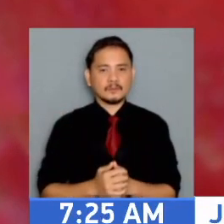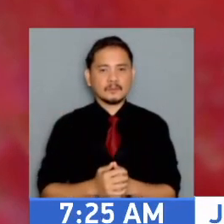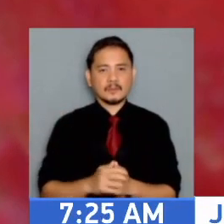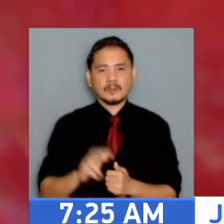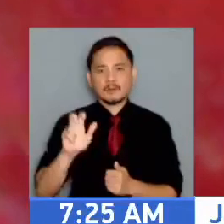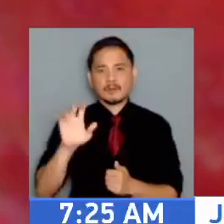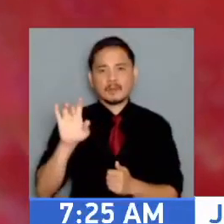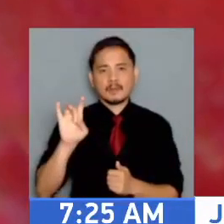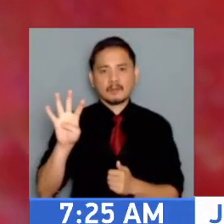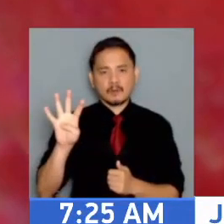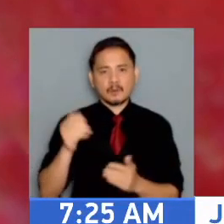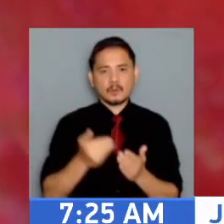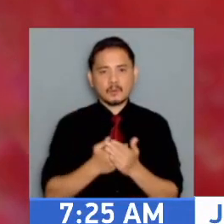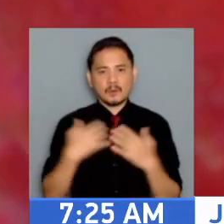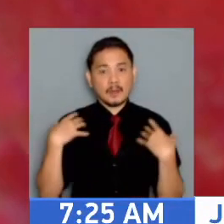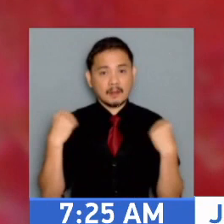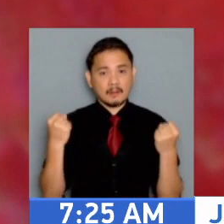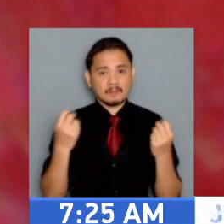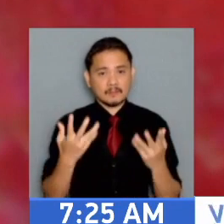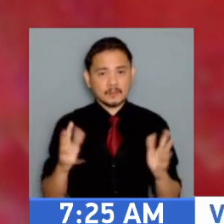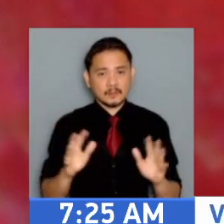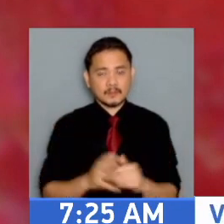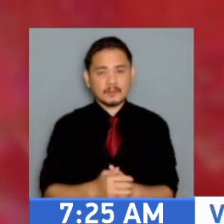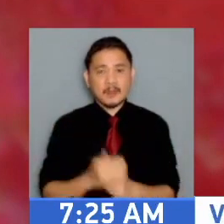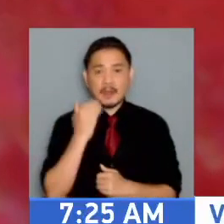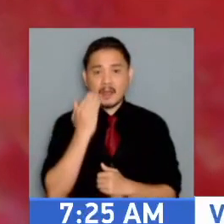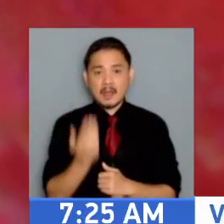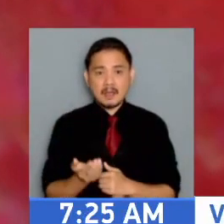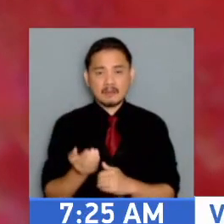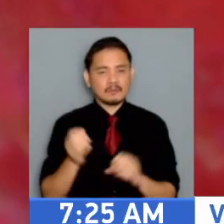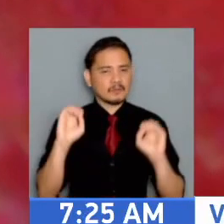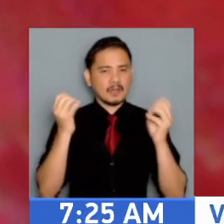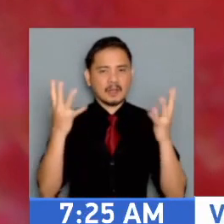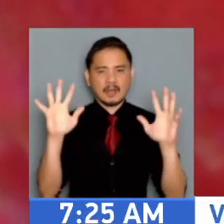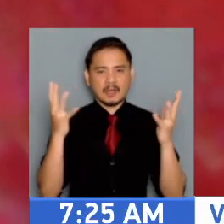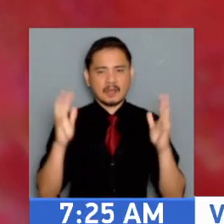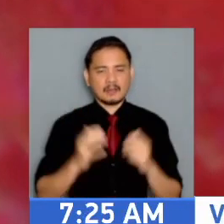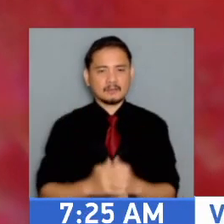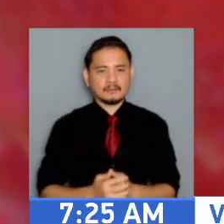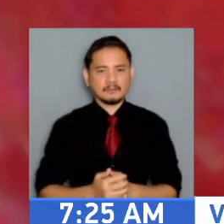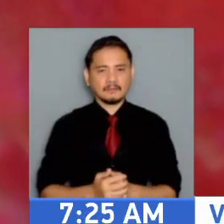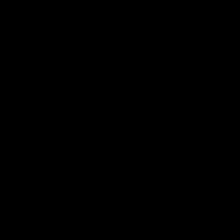sakit habang walang naiulat na bagong nasawi.